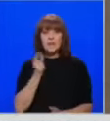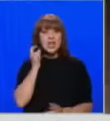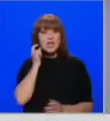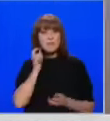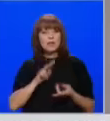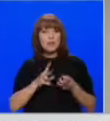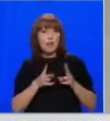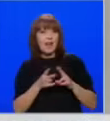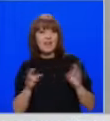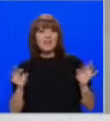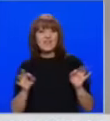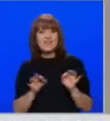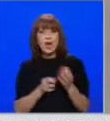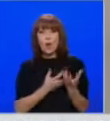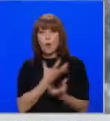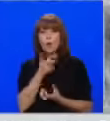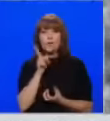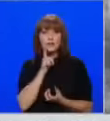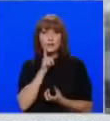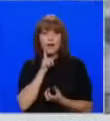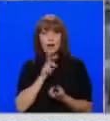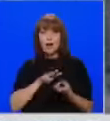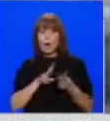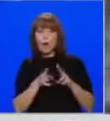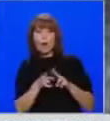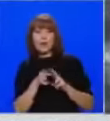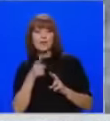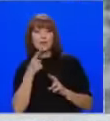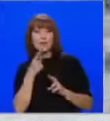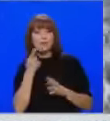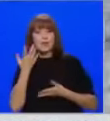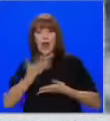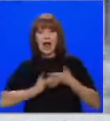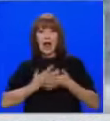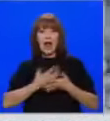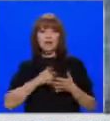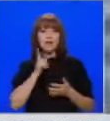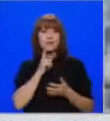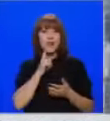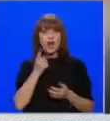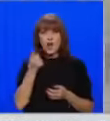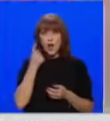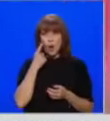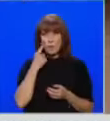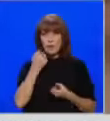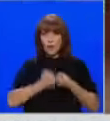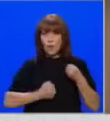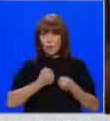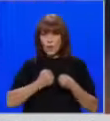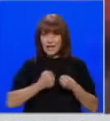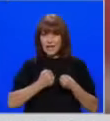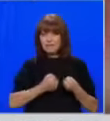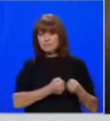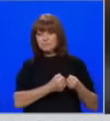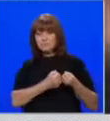фестивала от Горящия човек на Калния човек. Тези, които опитали да се измъкнат с колите си, затънали в глинената почва. Други, сред